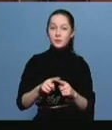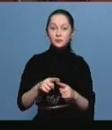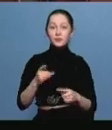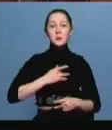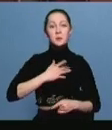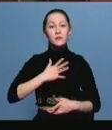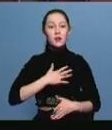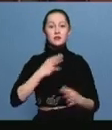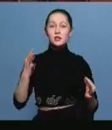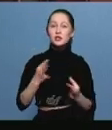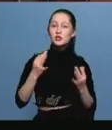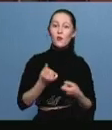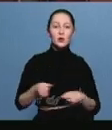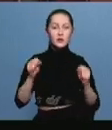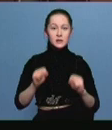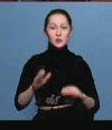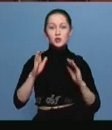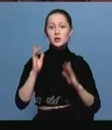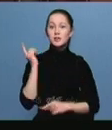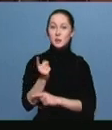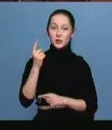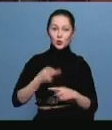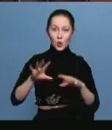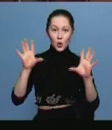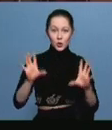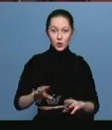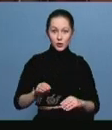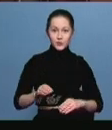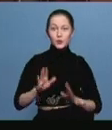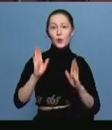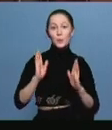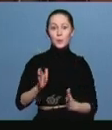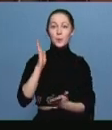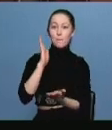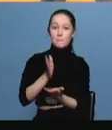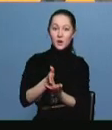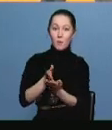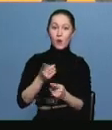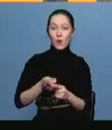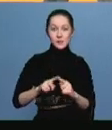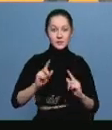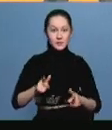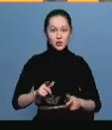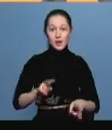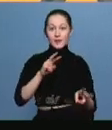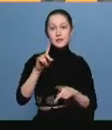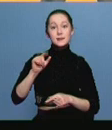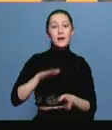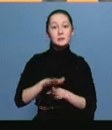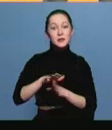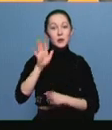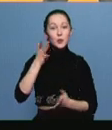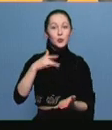приватизация, ни уступка, ни продажа просто запрещена. Именно это прямая норма запрета в концессионном соглашении. Следить за исполнением будет